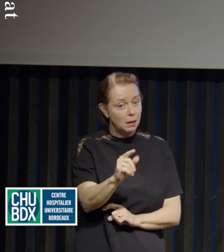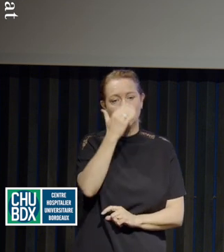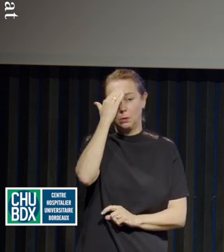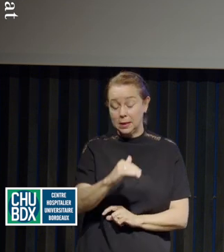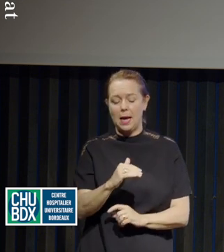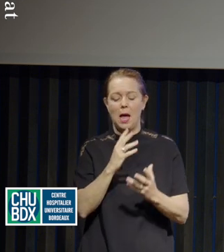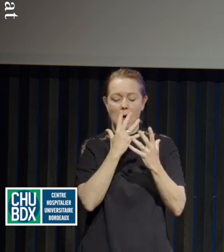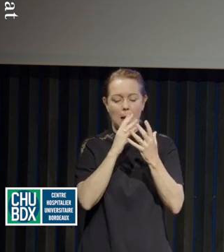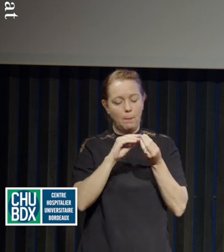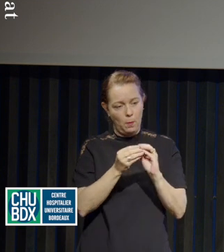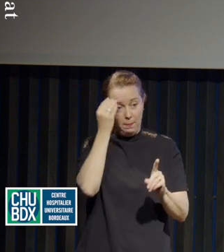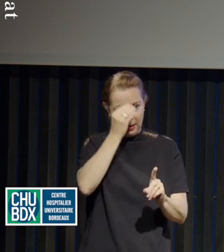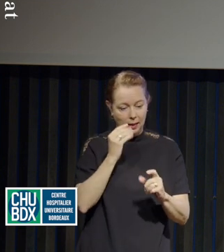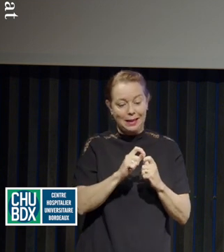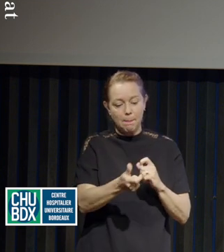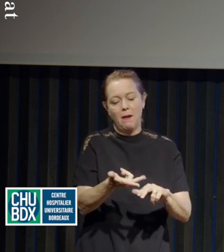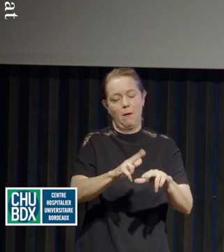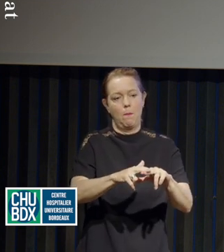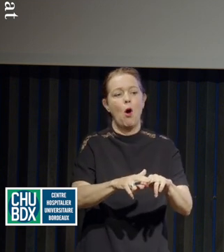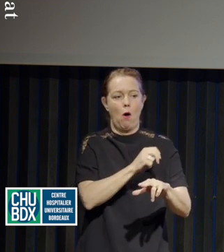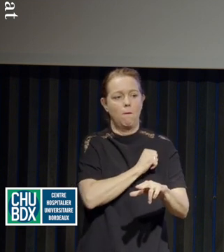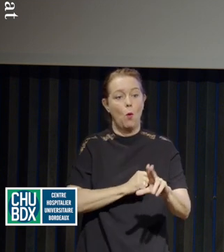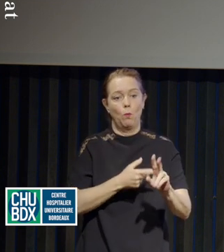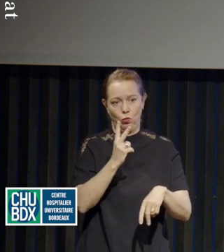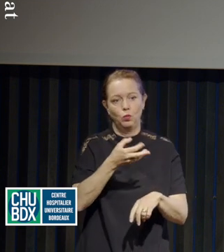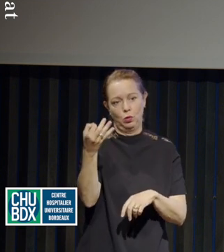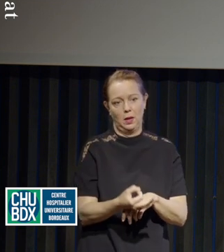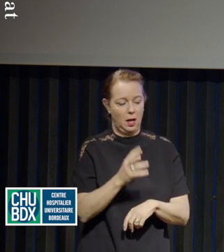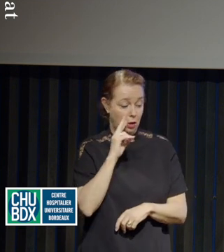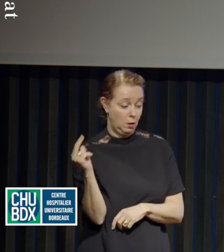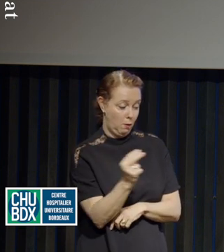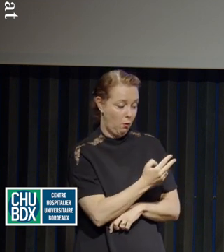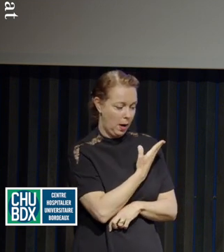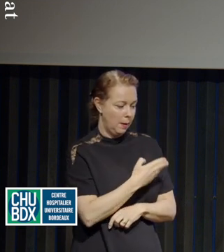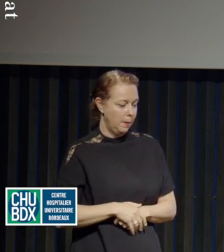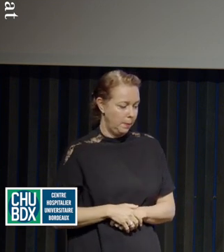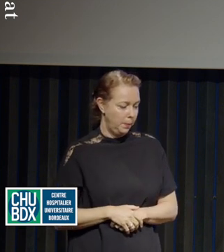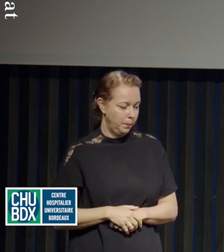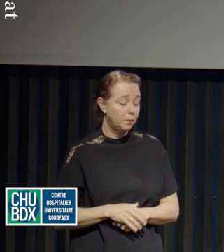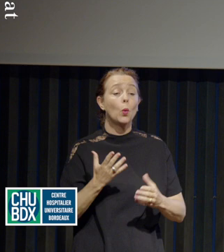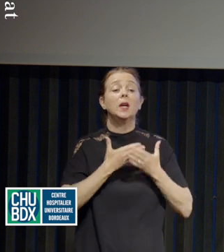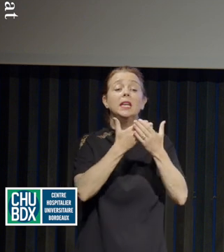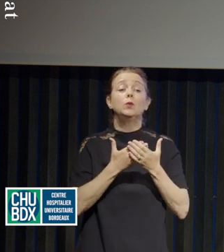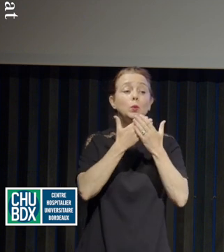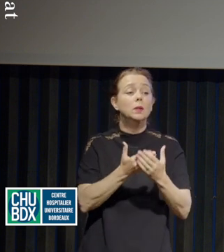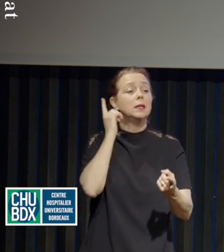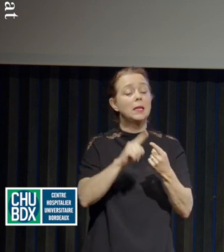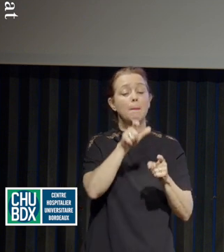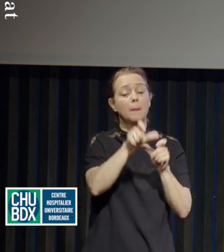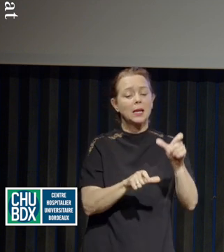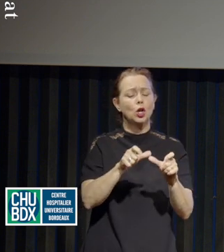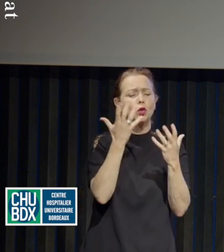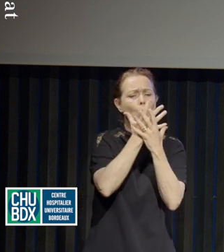troubles psychiatriques sont responsables d'une mortalité précoce très importante. Et je vous montre là juste une étude sur les troubles bipolaires qui a